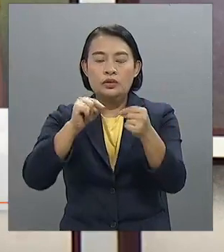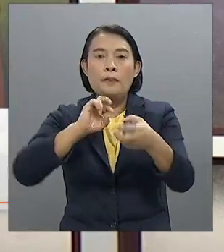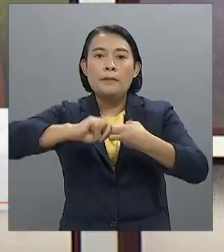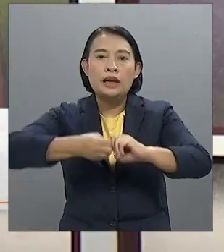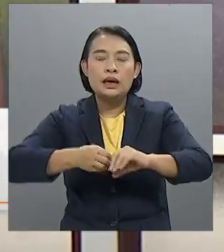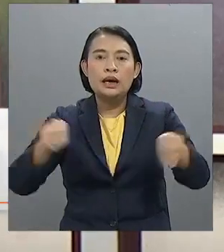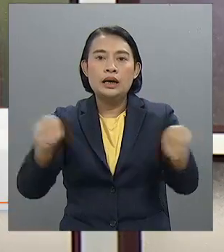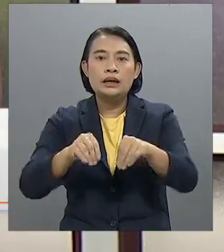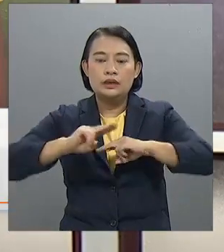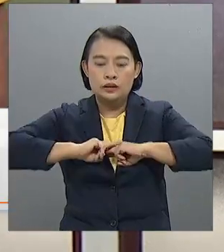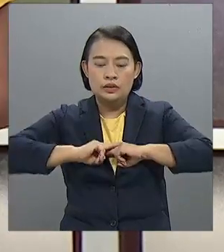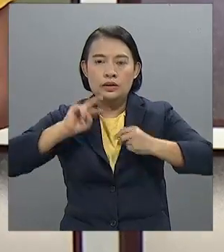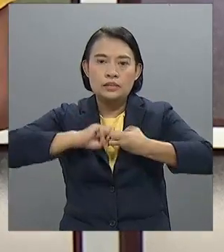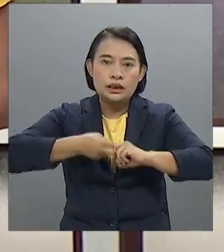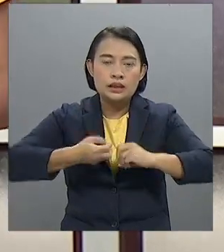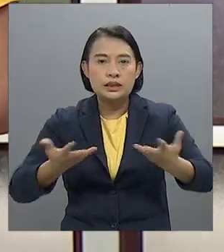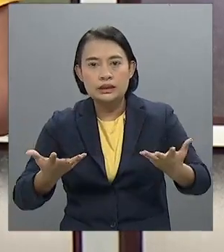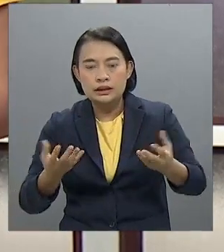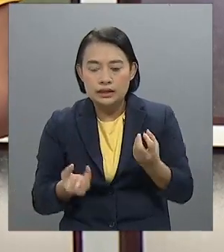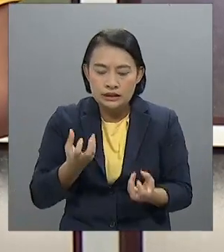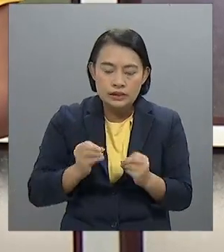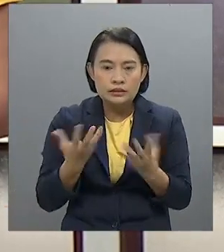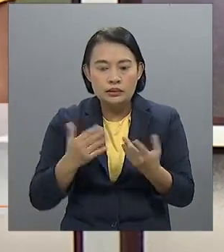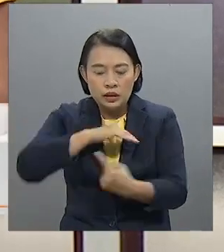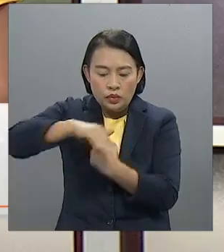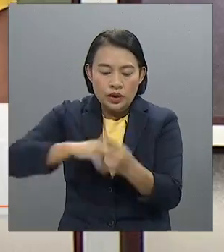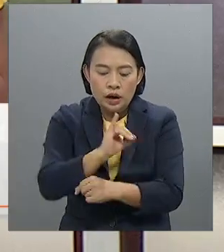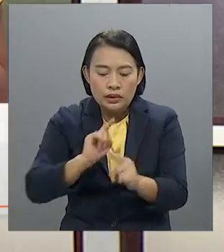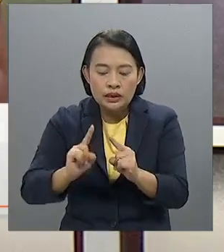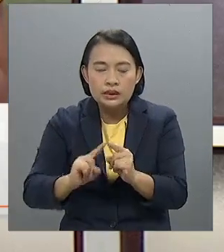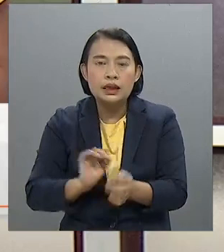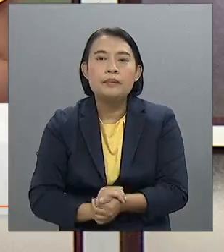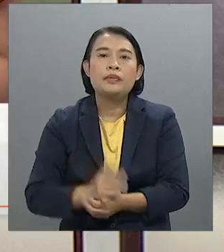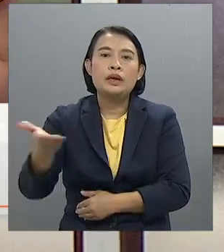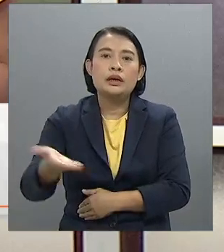คไม่ได้รับความเป็นธรรมสิ่งแวดล้อมไม่พึงประสงค์เรียนเชิญเลยนะคะ